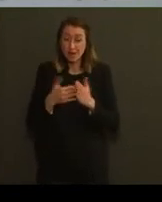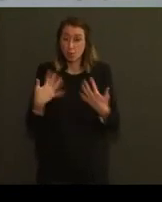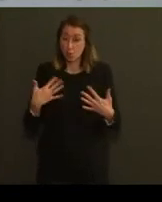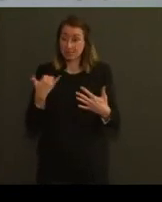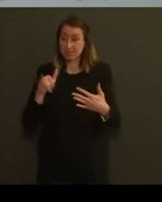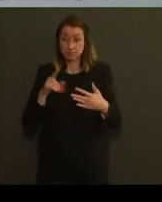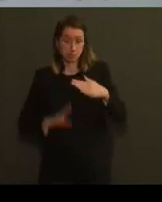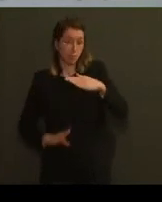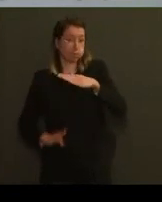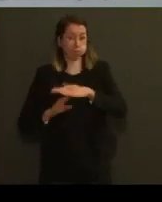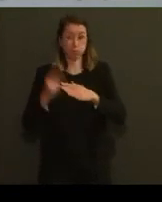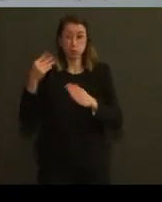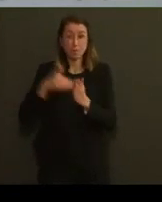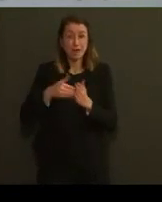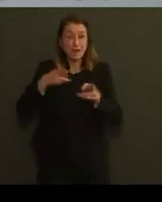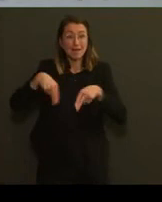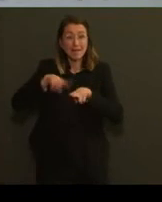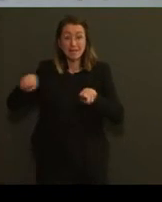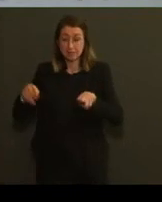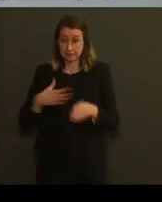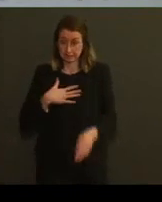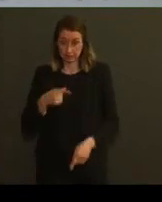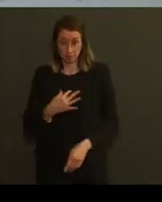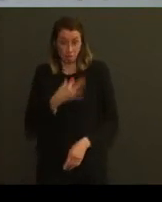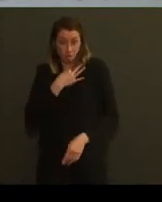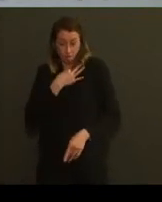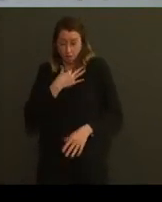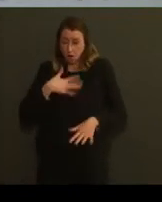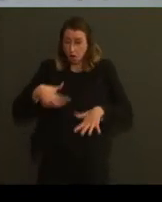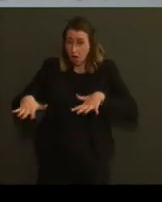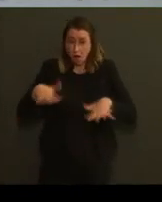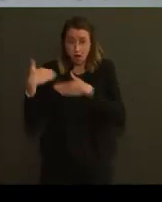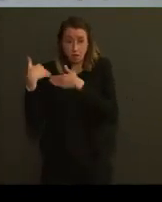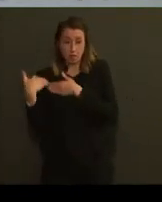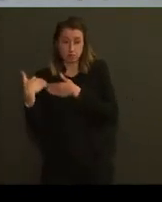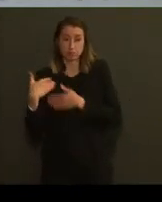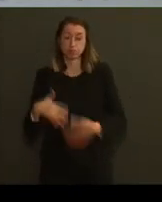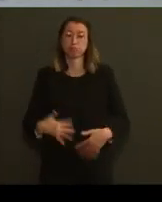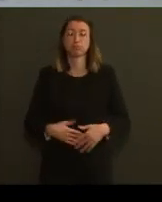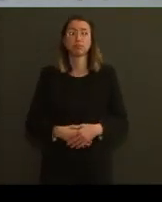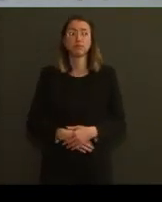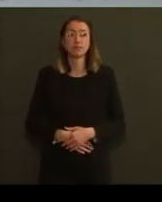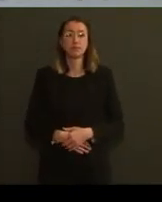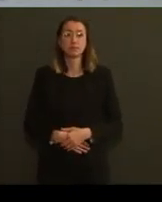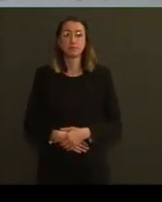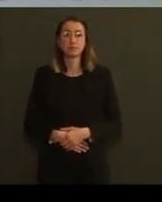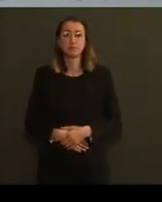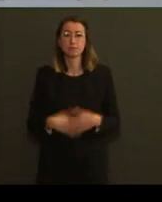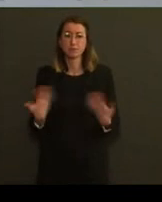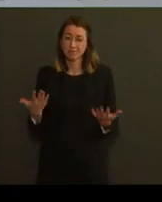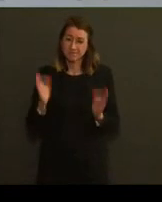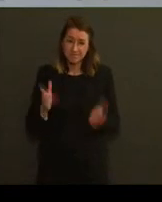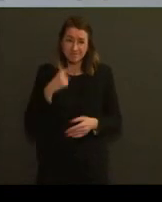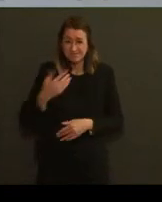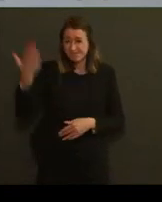Covid. Ceci souligne donc toute l'importance de ce qu'on espère des mesures qui ont été prises maintenant et qui